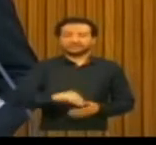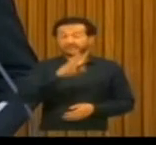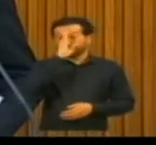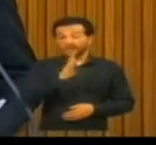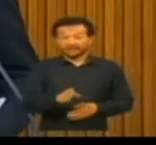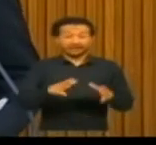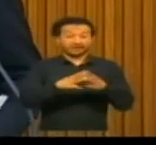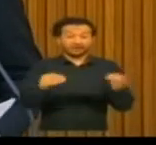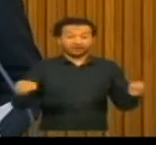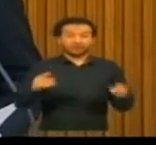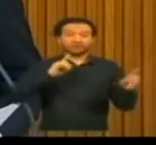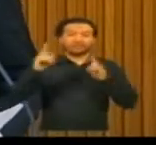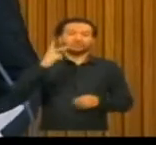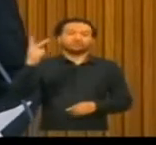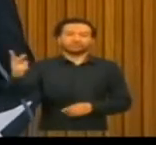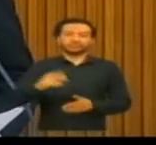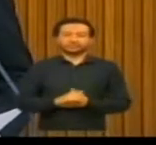adaleti yok eden yargının kendisidir.